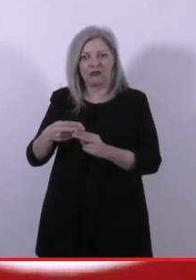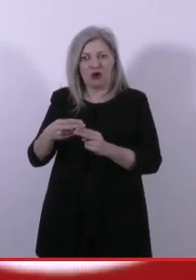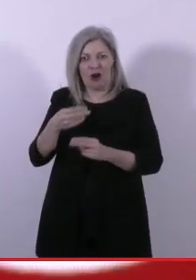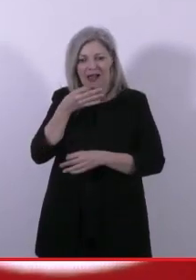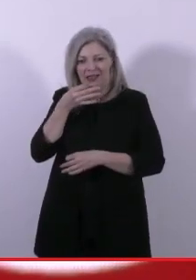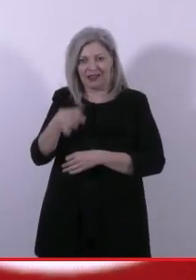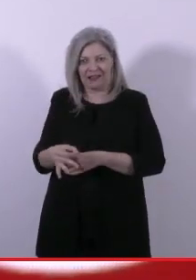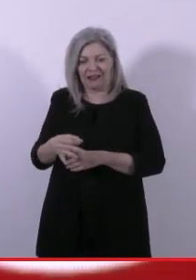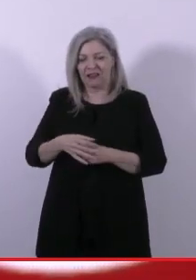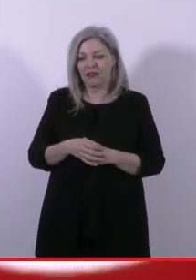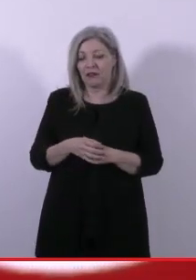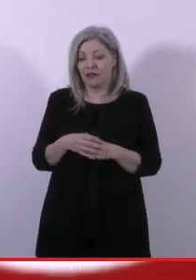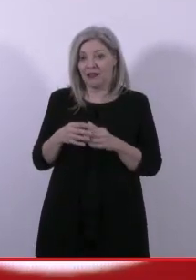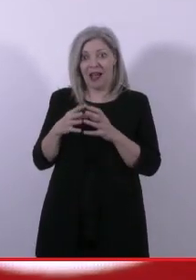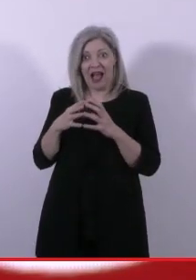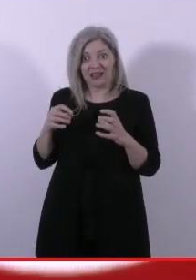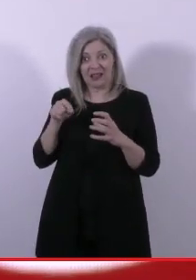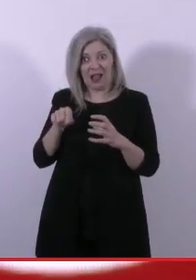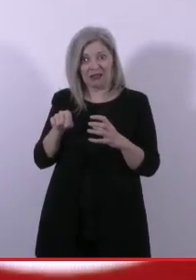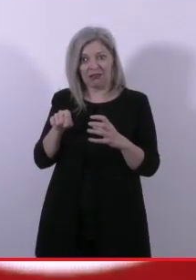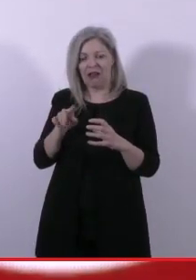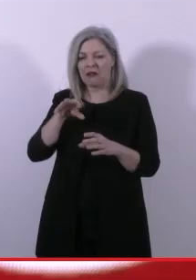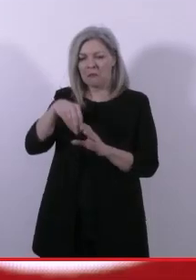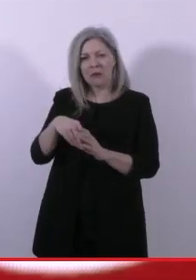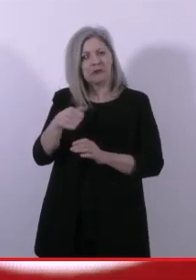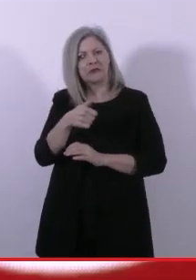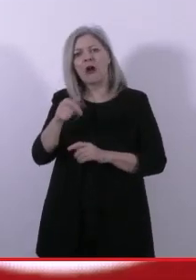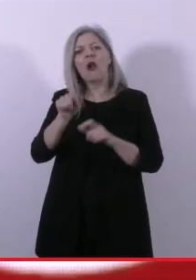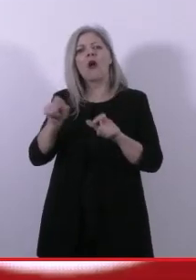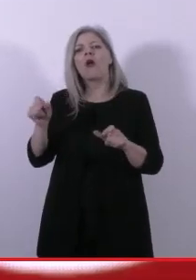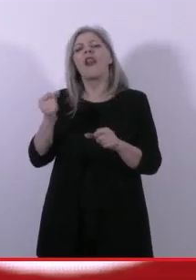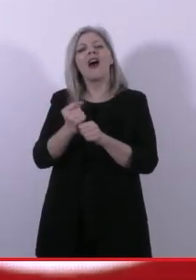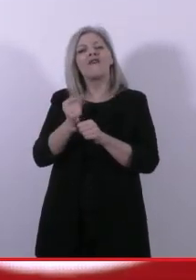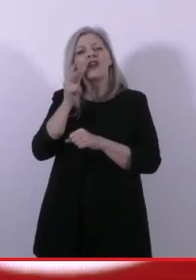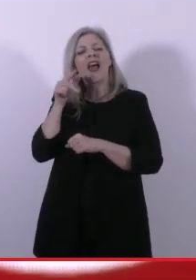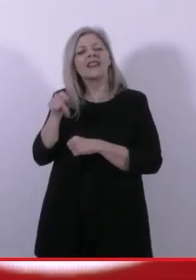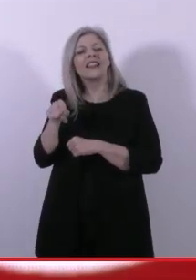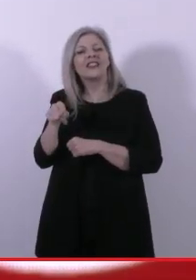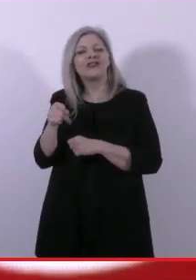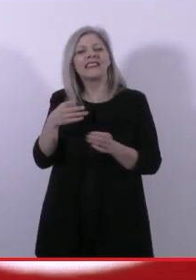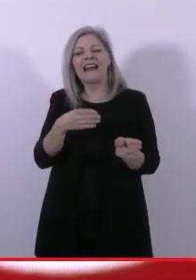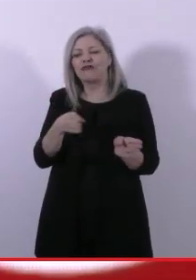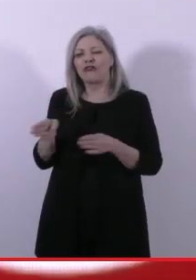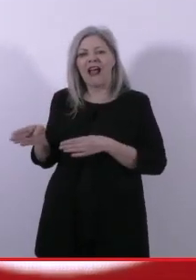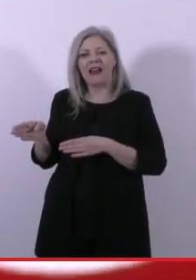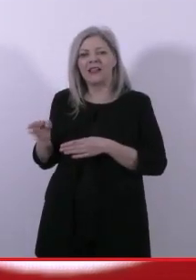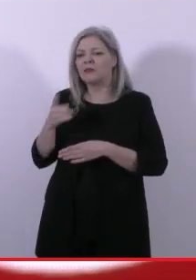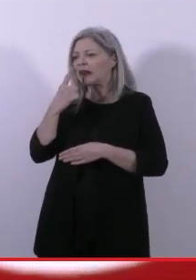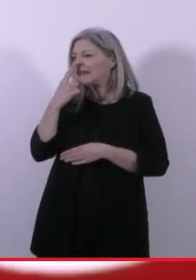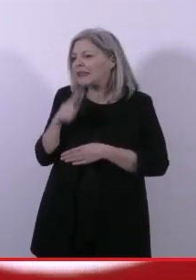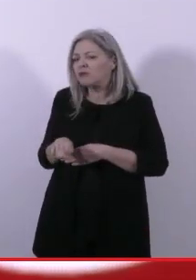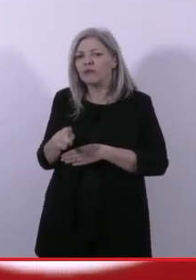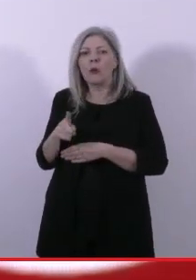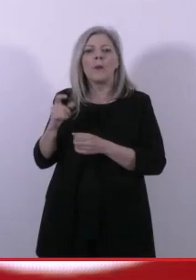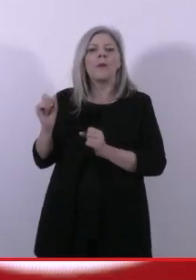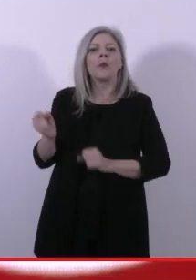ancora oggi assume le lavoratrici stagionali con mansioni di addetta alle pulizie. Non era per me.